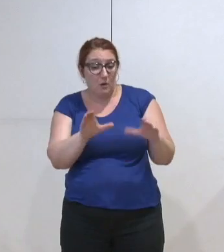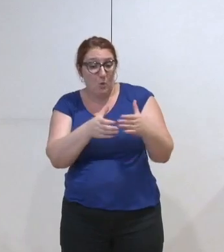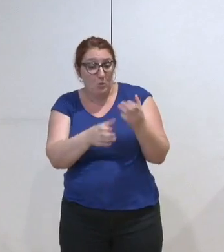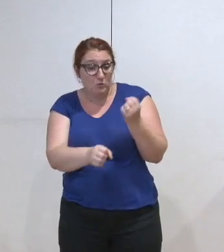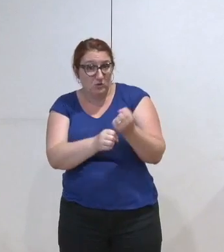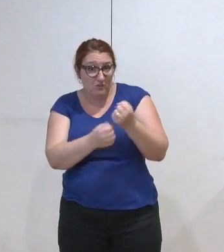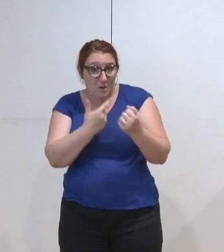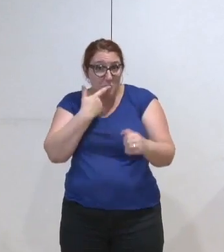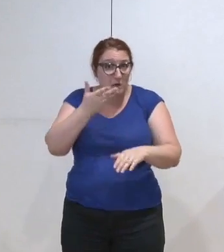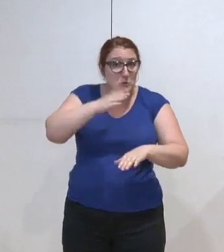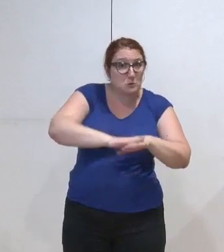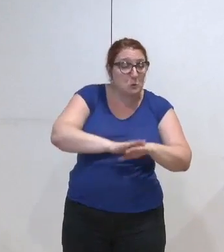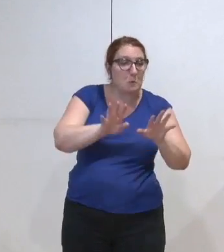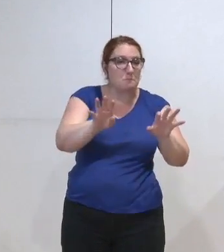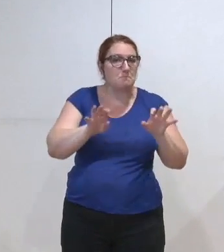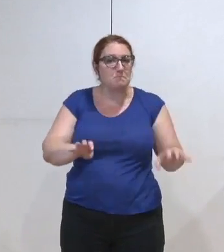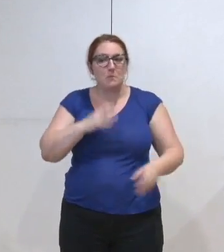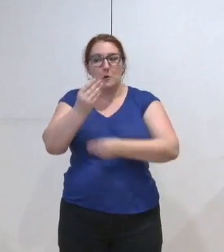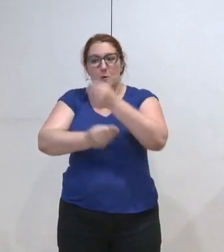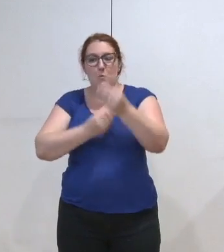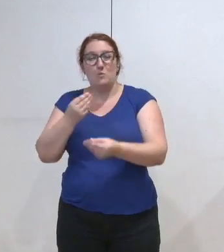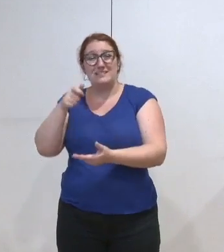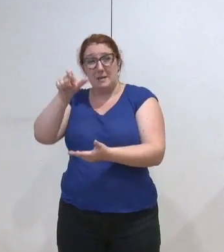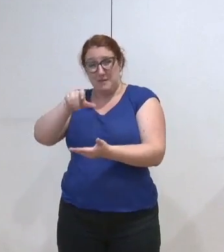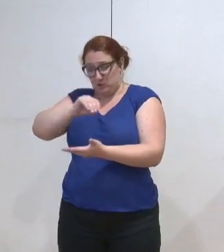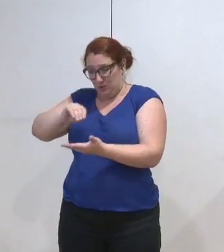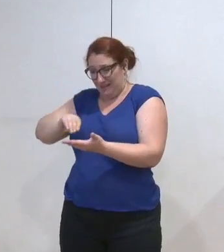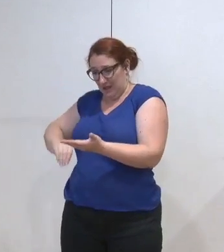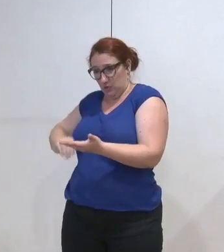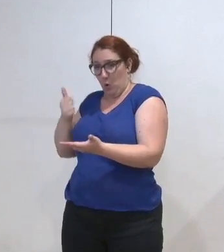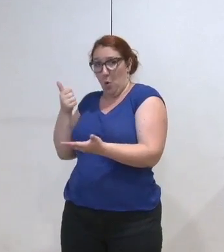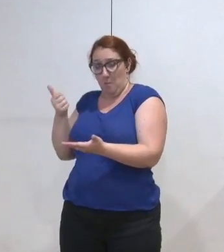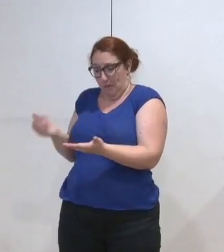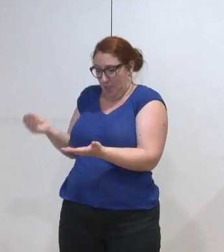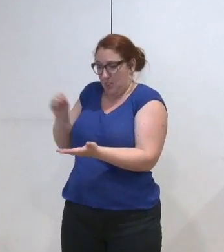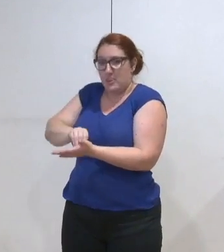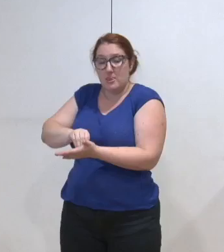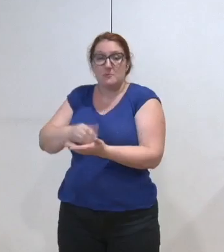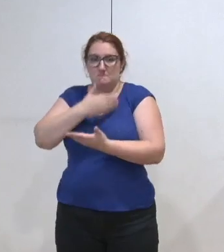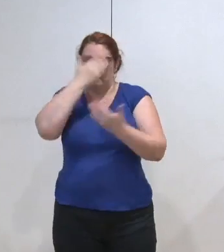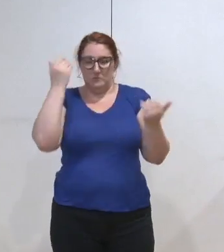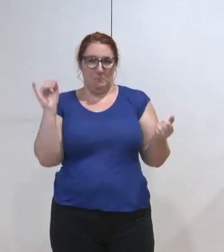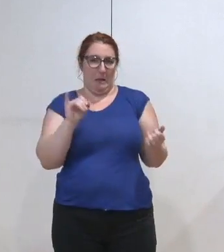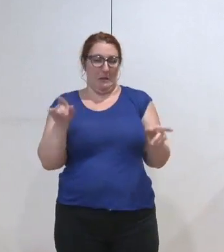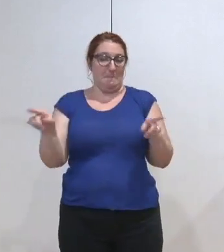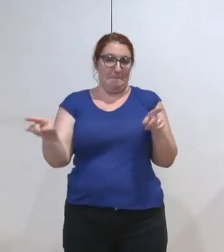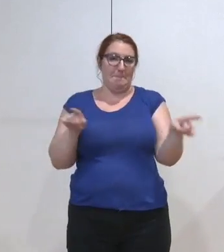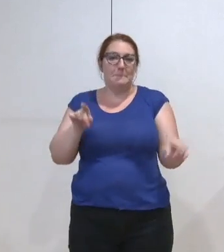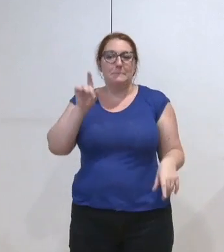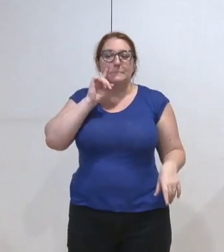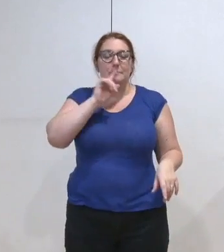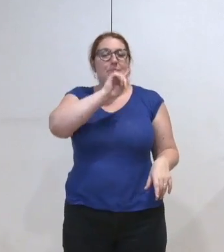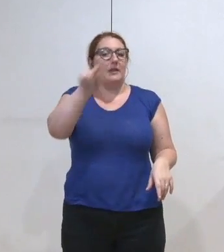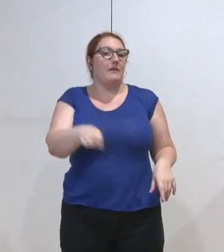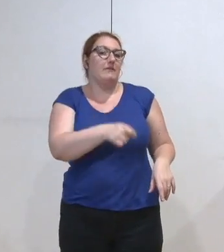abordé ce sujet ou si ce sont les rédacteurs qui ont pris l'initiative de cette orientation parce qu'il est bien évident que l'action